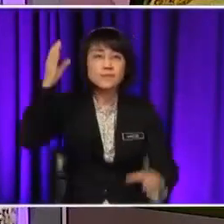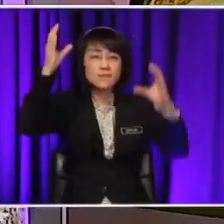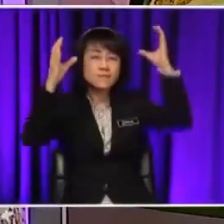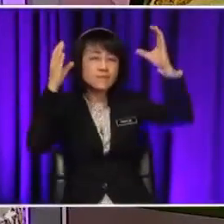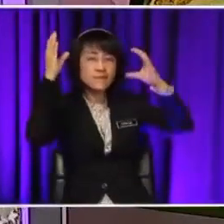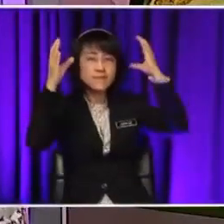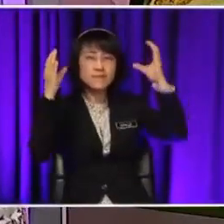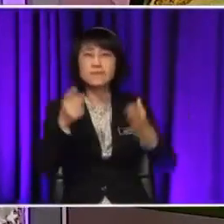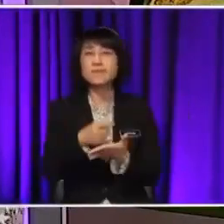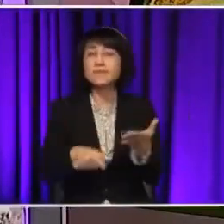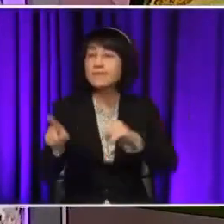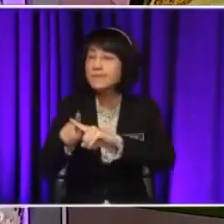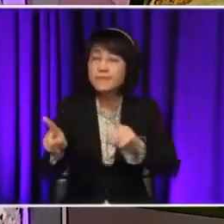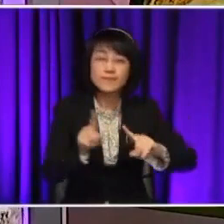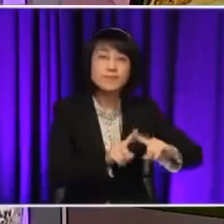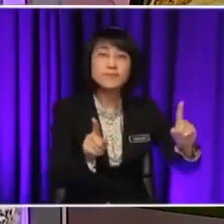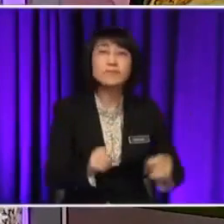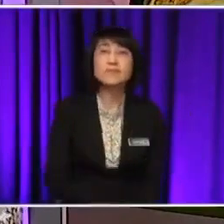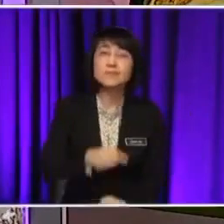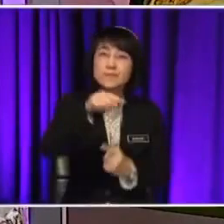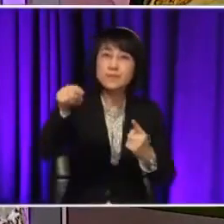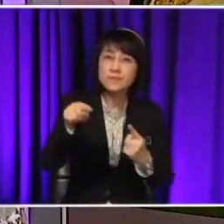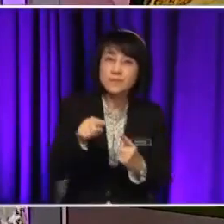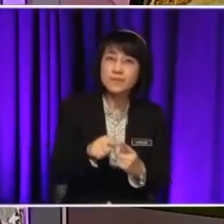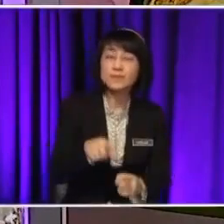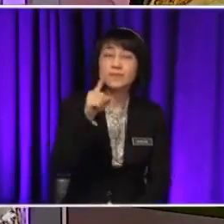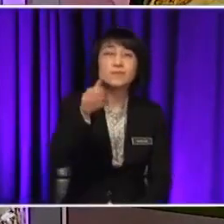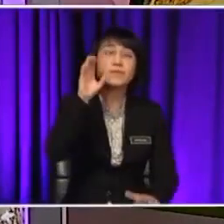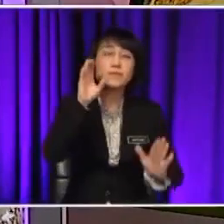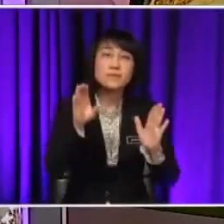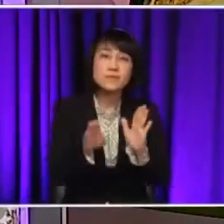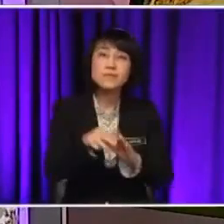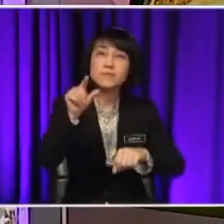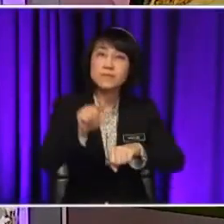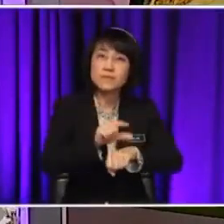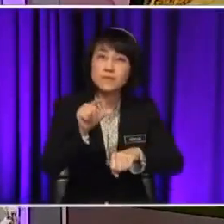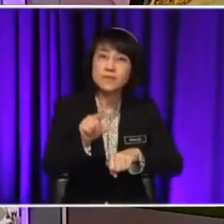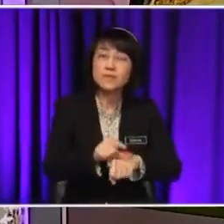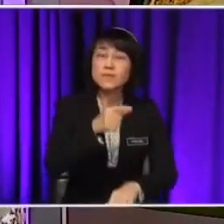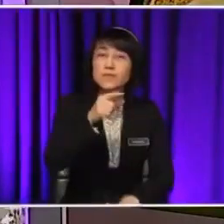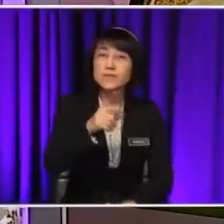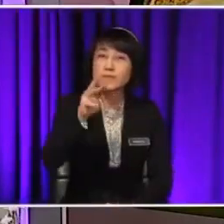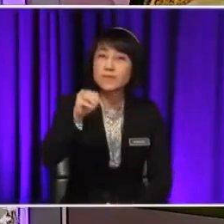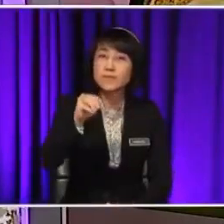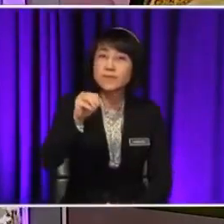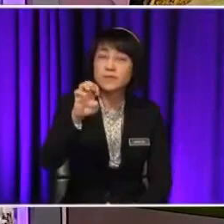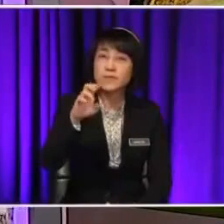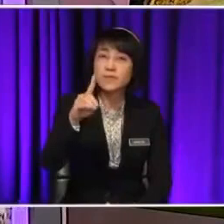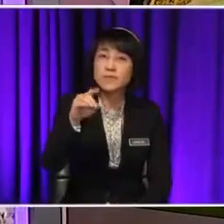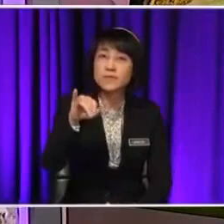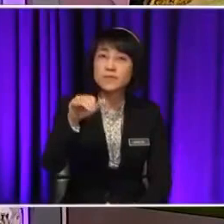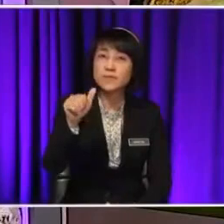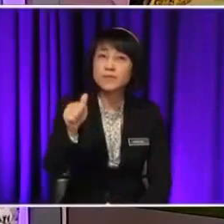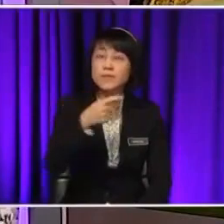keliru. Apa perbezaan? Okey, apabila sesuatu gambar menggunakan media kering seperti pensel,